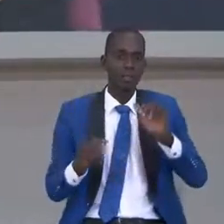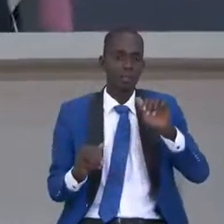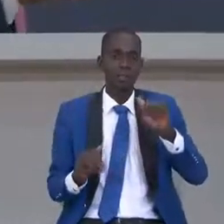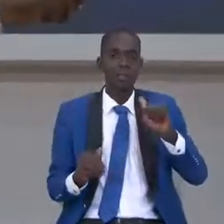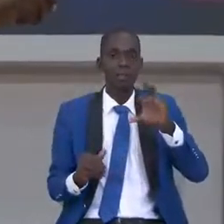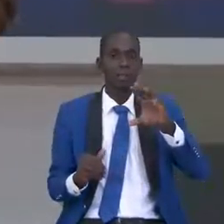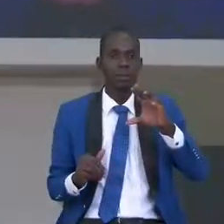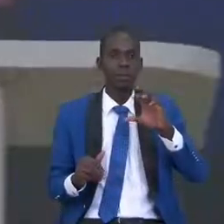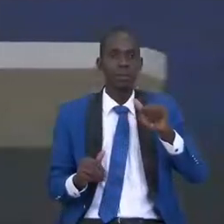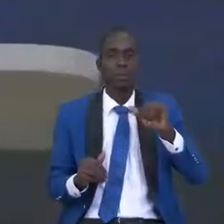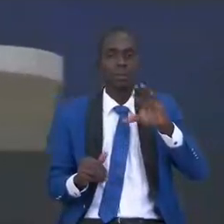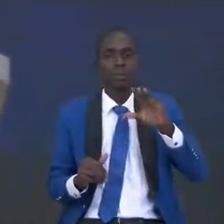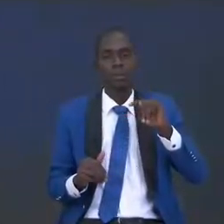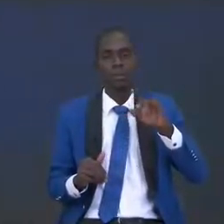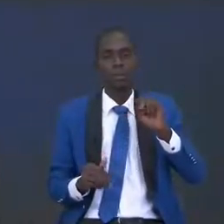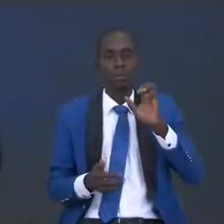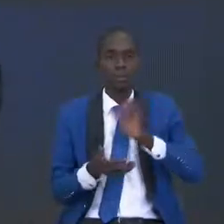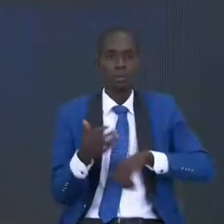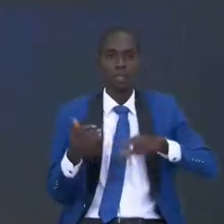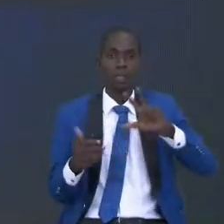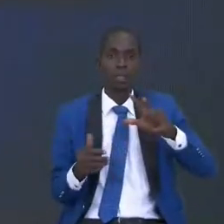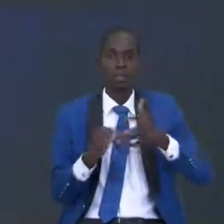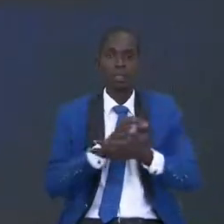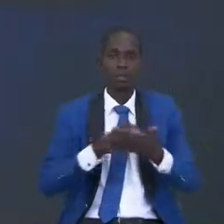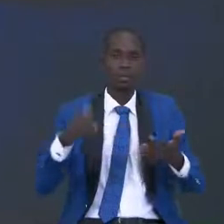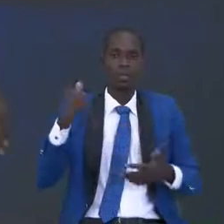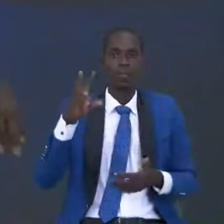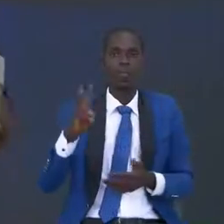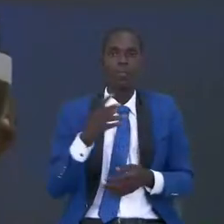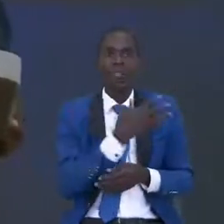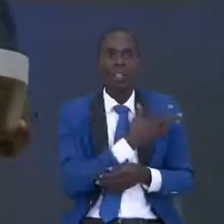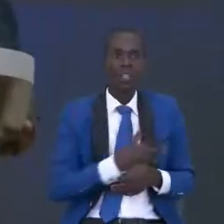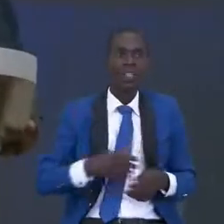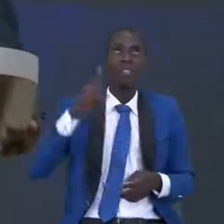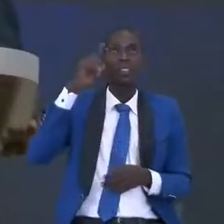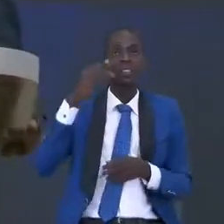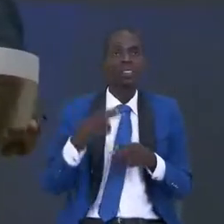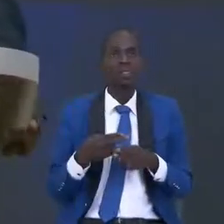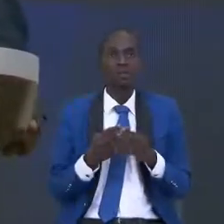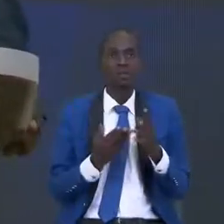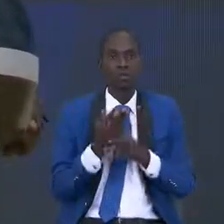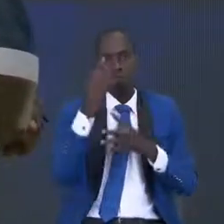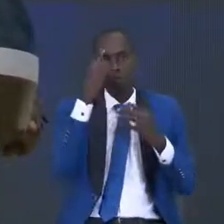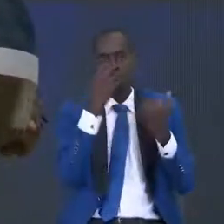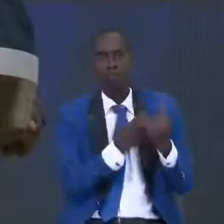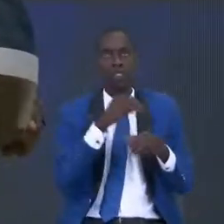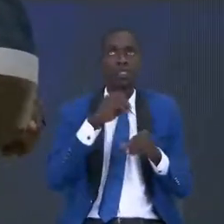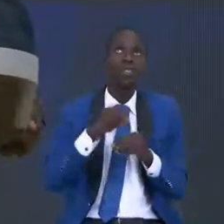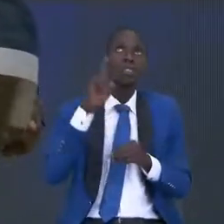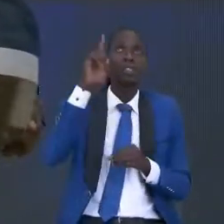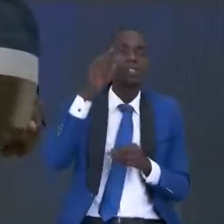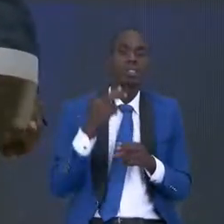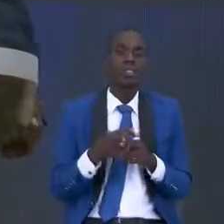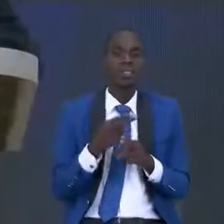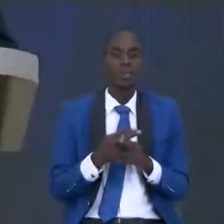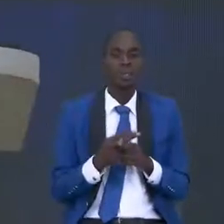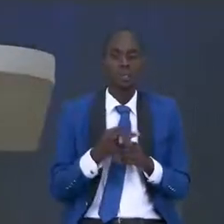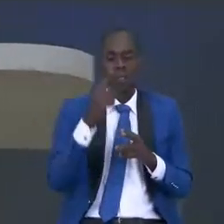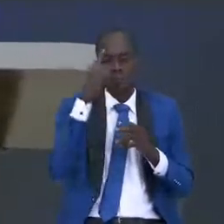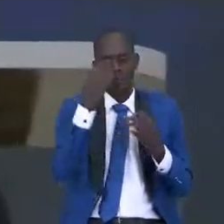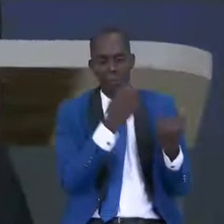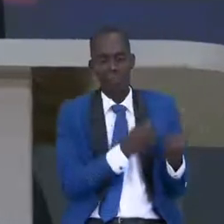verset 16. C'est pas la foi en son nom. La foi en son